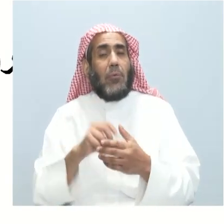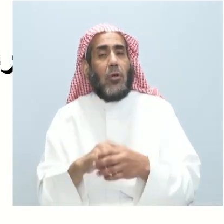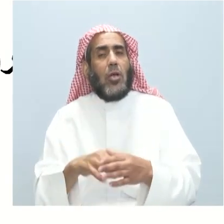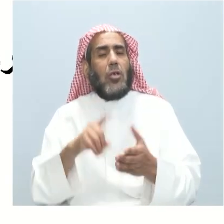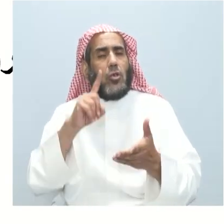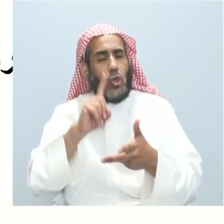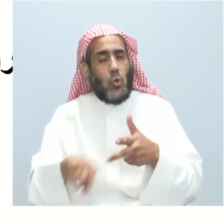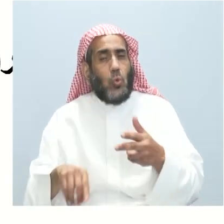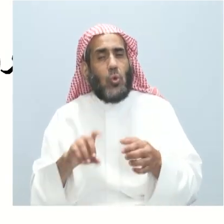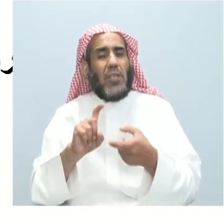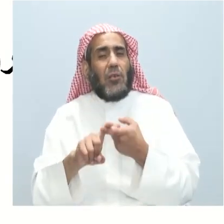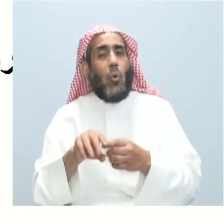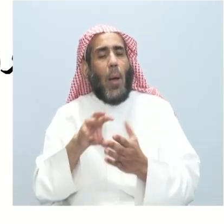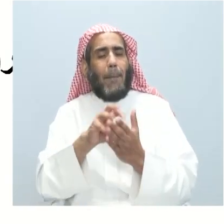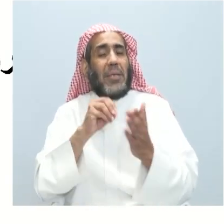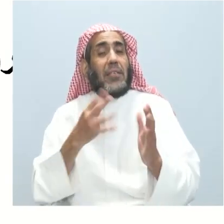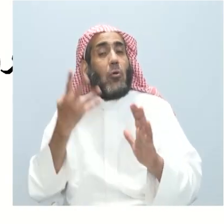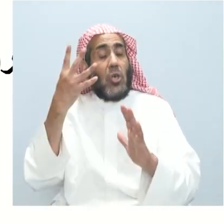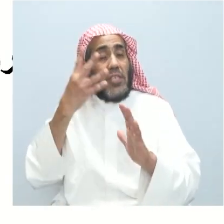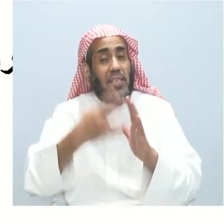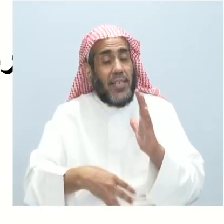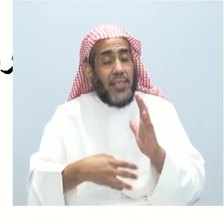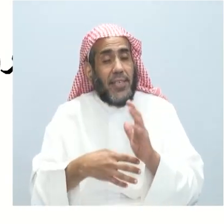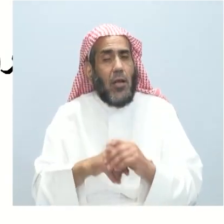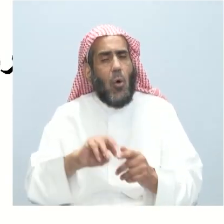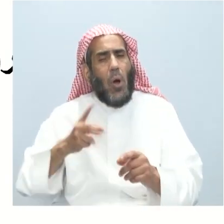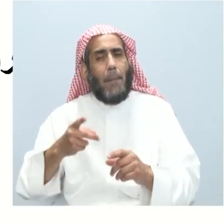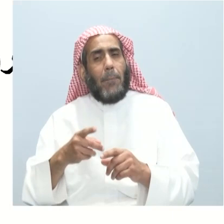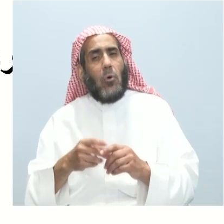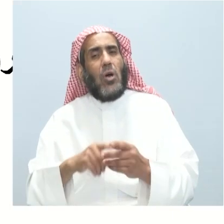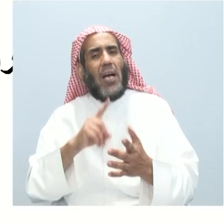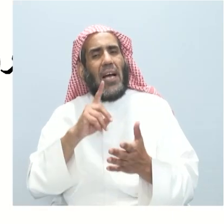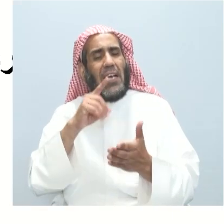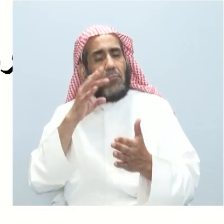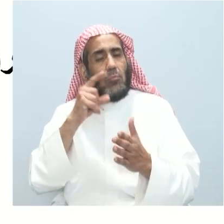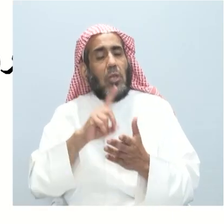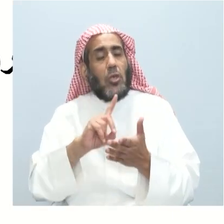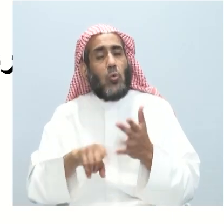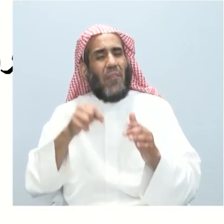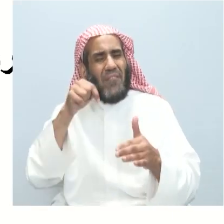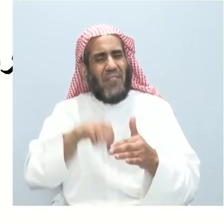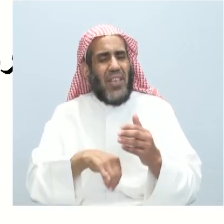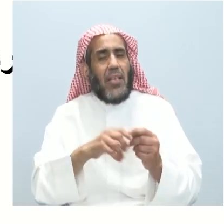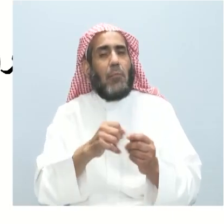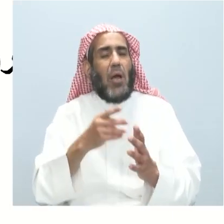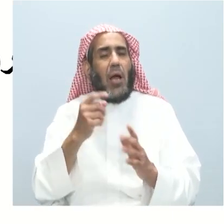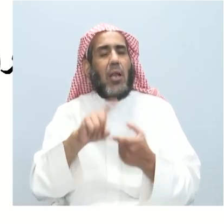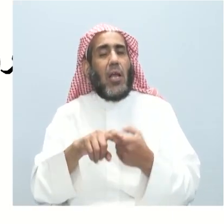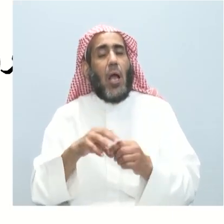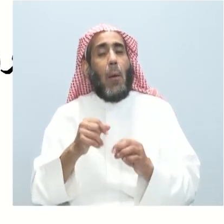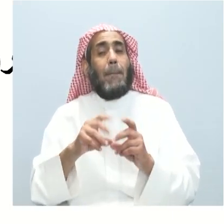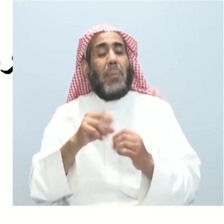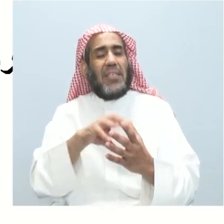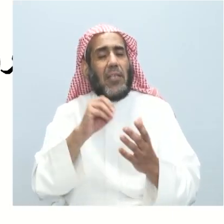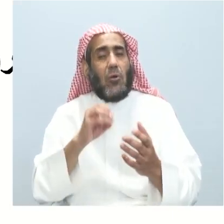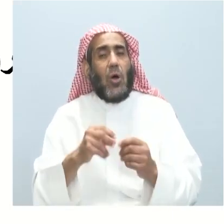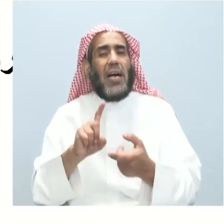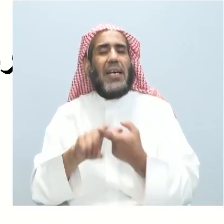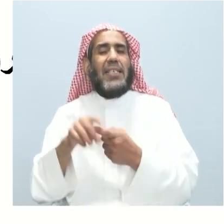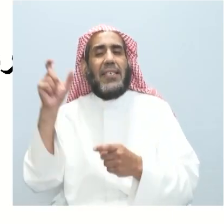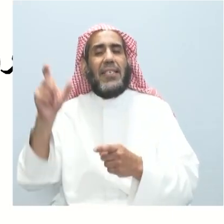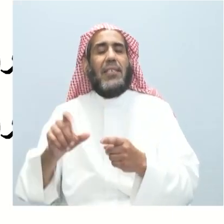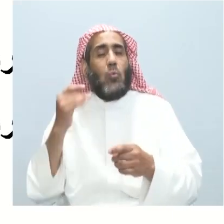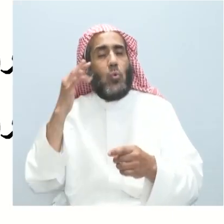شروط النكاح مصدرها الشريعه واما الشروط في النكاح رها الزوجان فرق بين